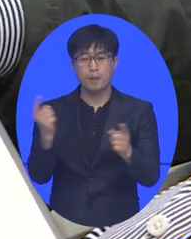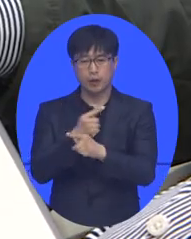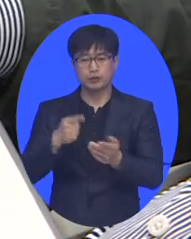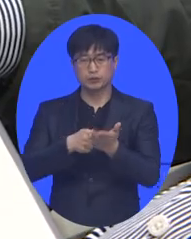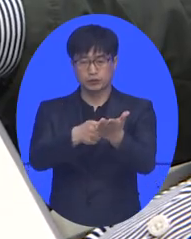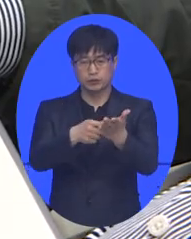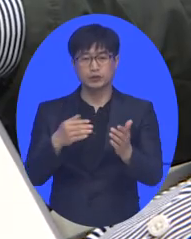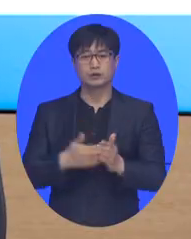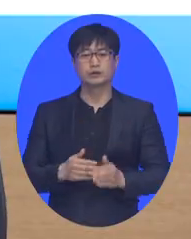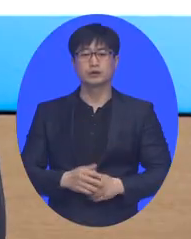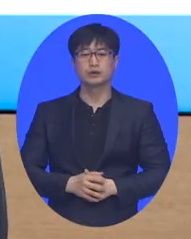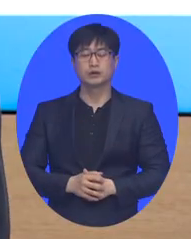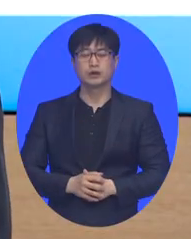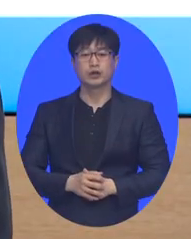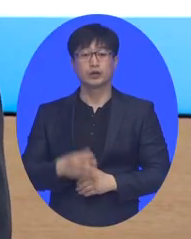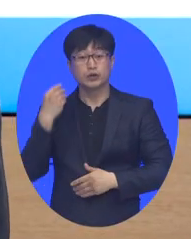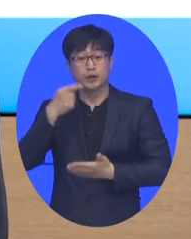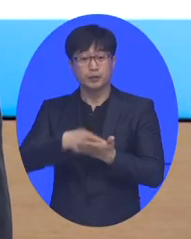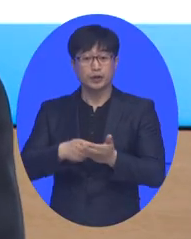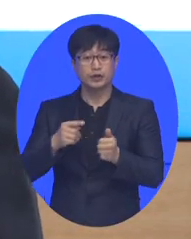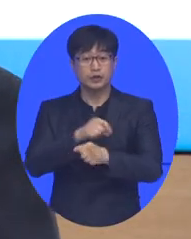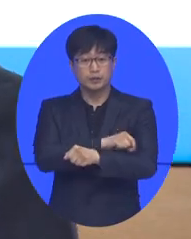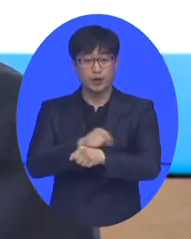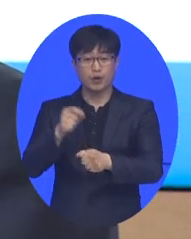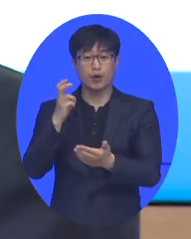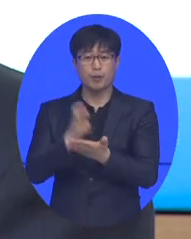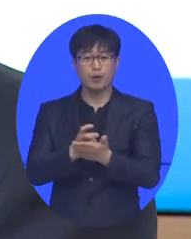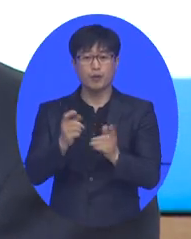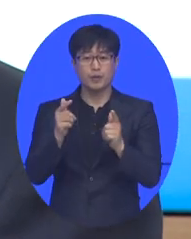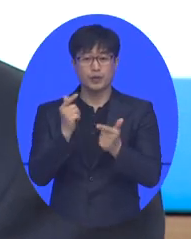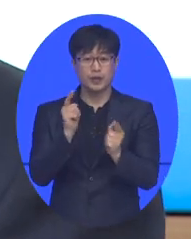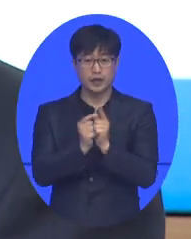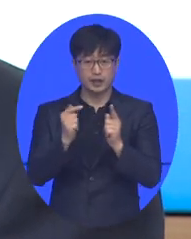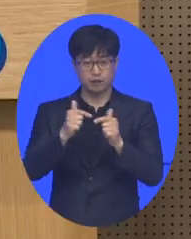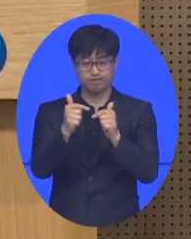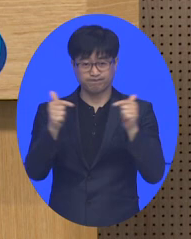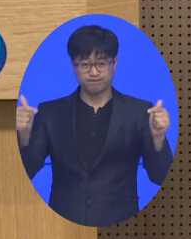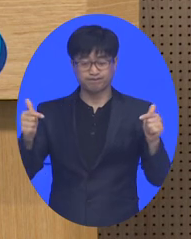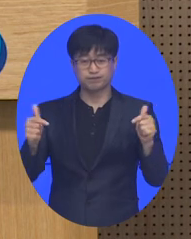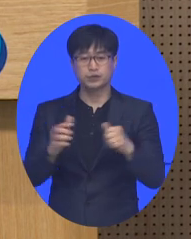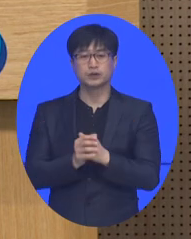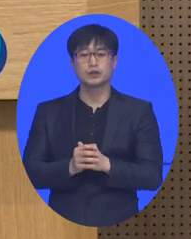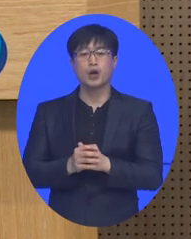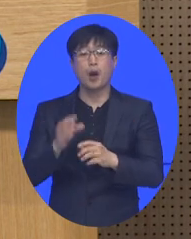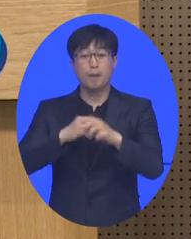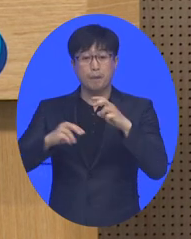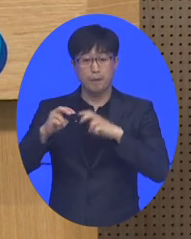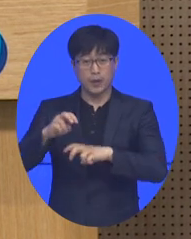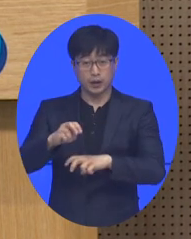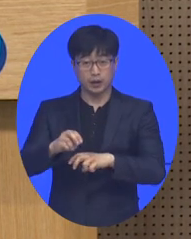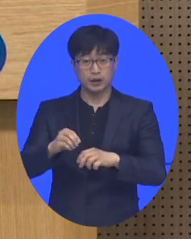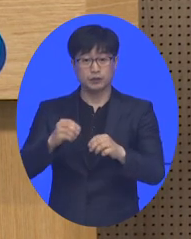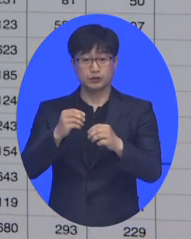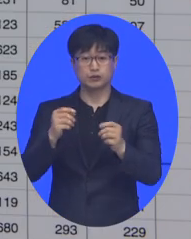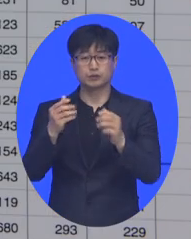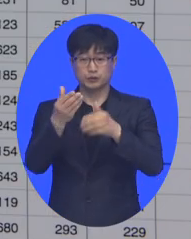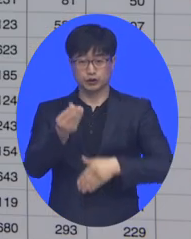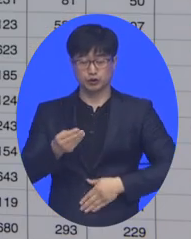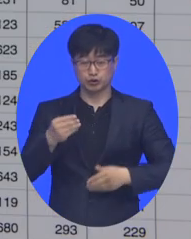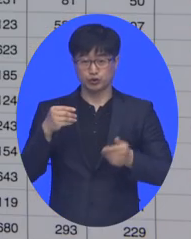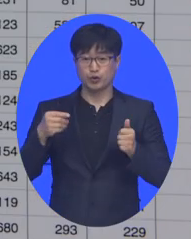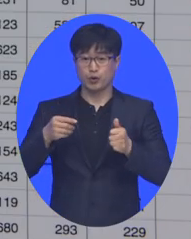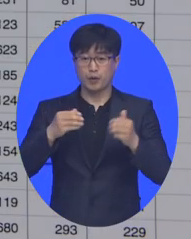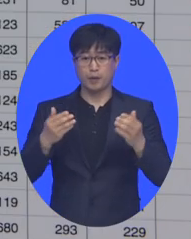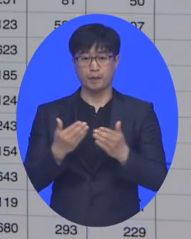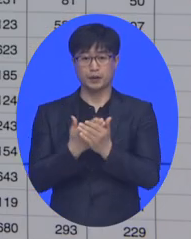개정을 건의했습니다 또 전세 ph-1 특별법안 지원대상 확대와 임차보증금 반환 대출 활성화 최우선 변제